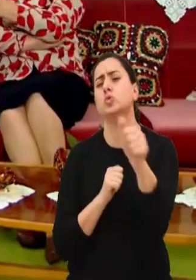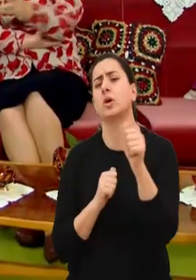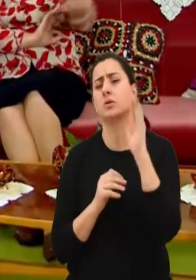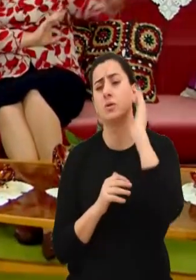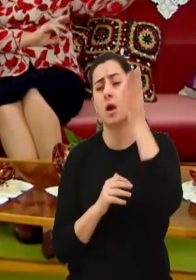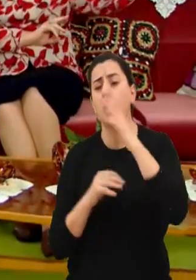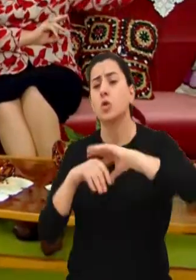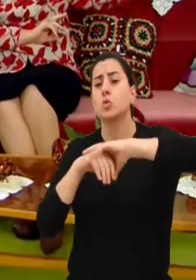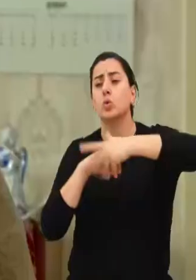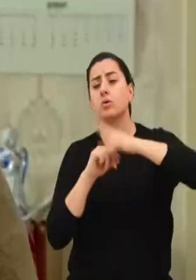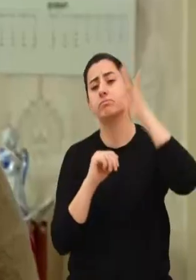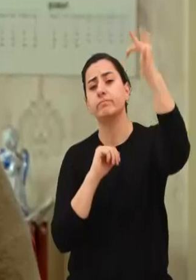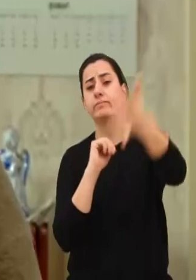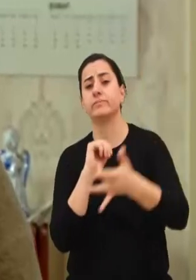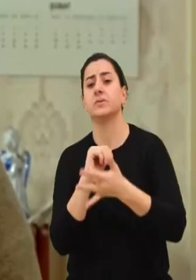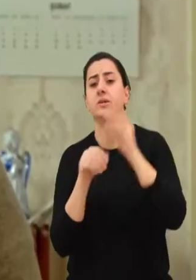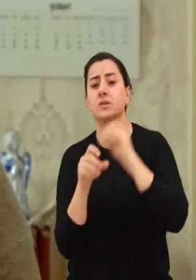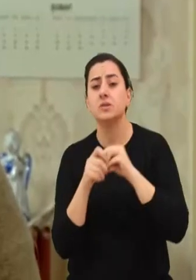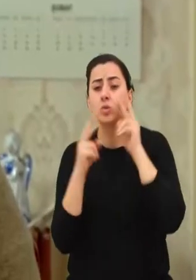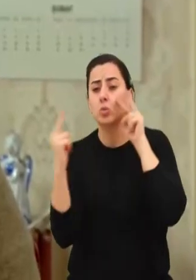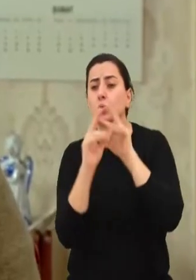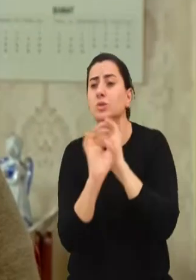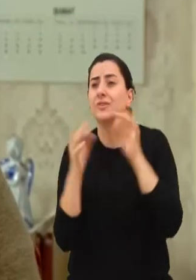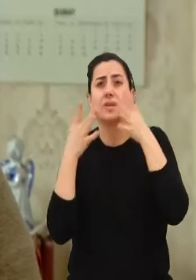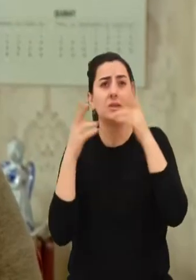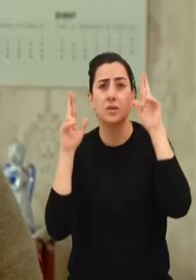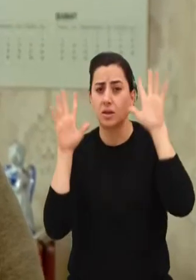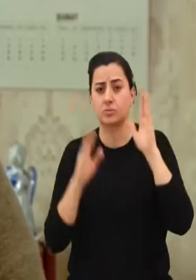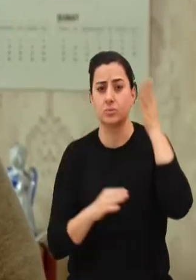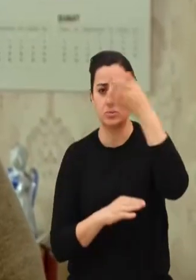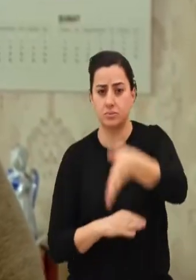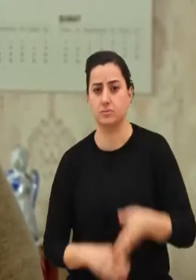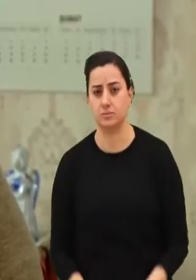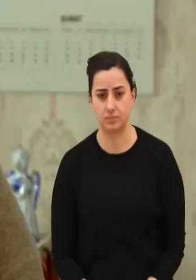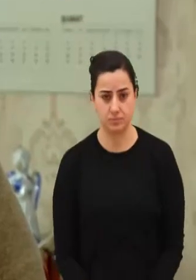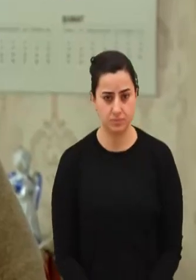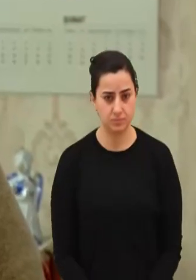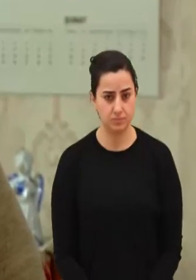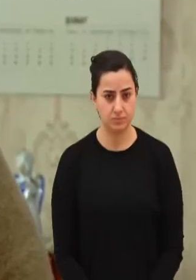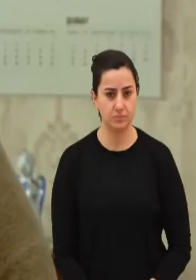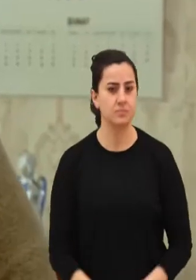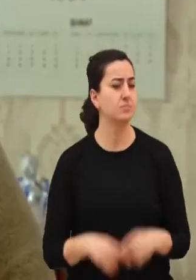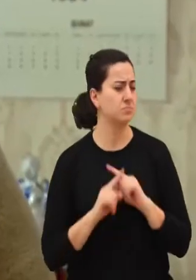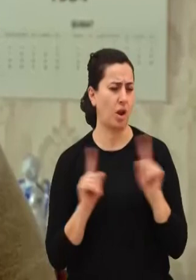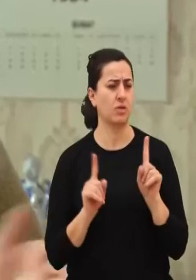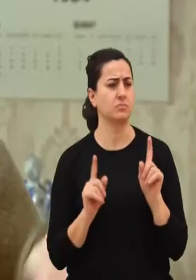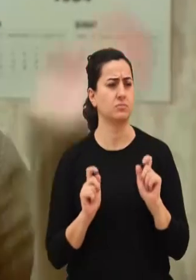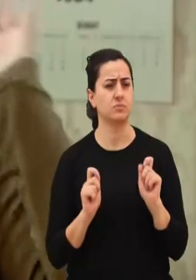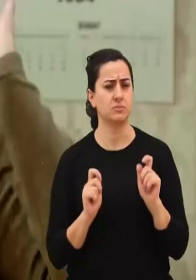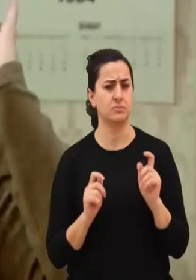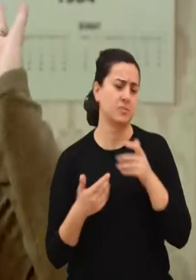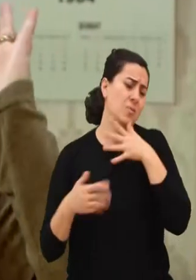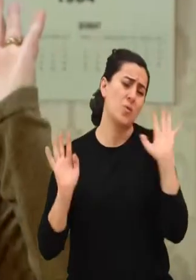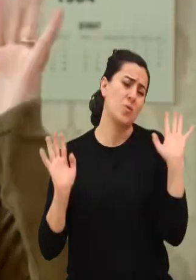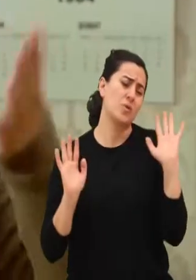Ta dünyanın öbür ucu. Kimsenin görmediği, bilmediği yerler diyor.